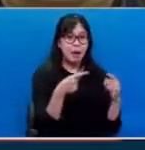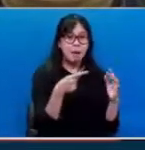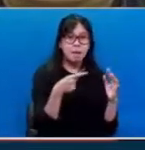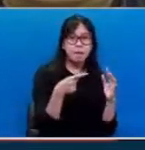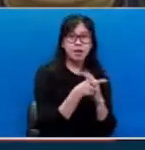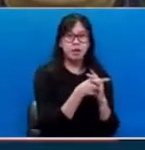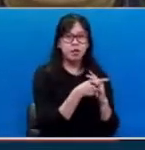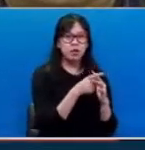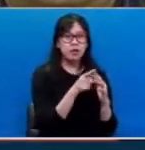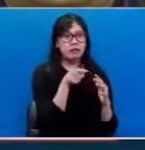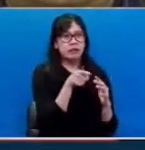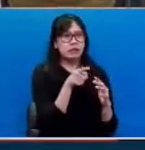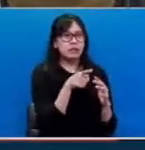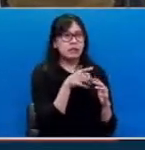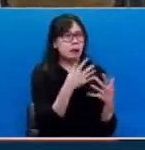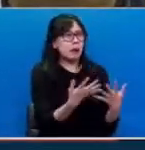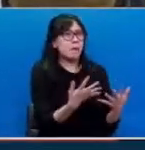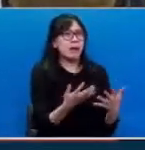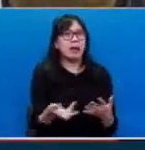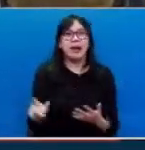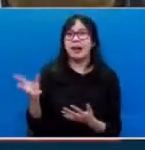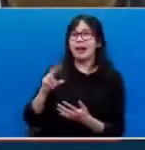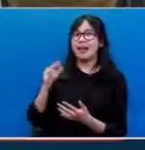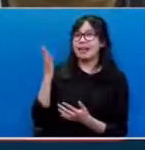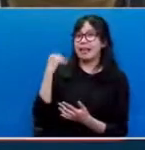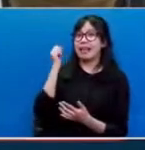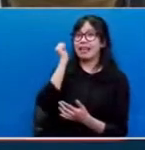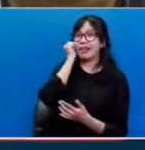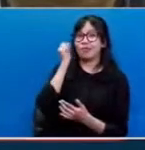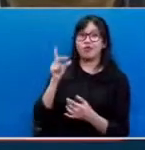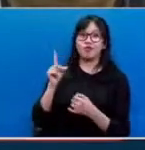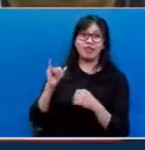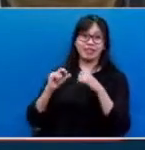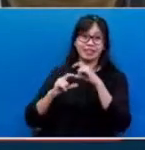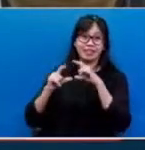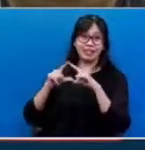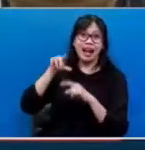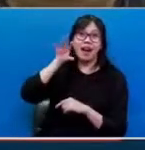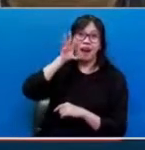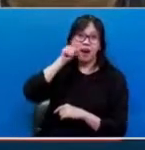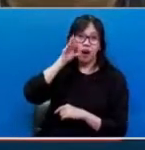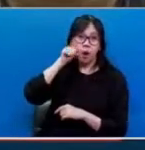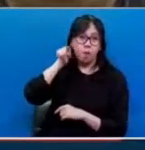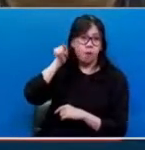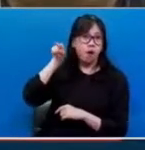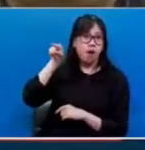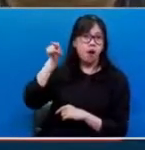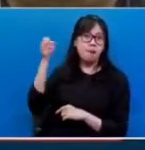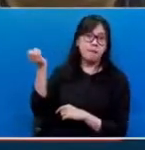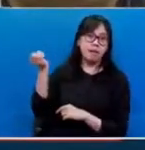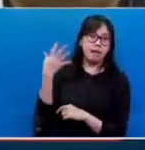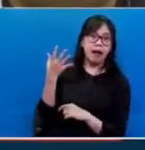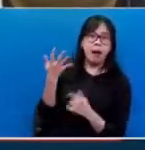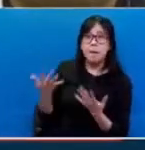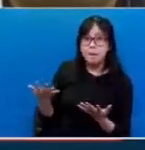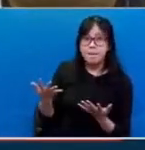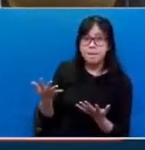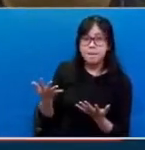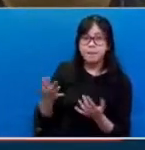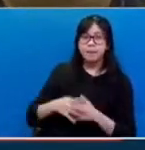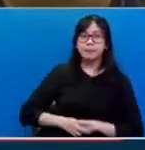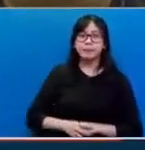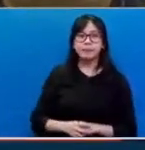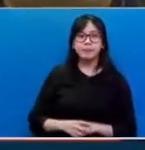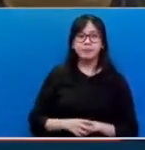begitu Iya kan dia mengemukakan itu sebagai bagian dari e upaya untuk memperlihatkan bahwa